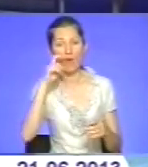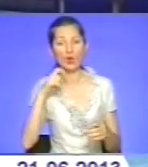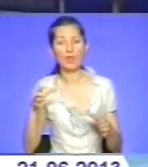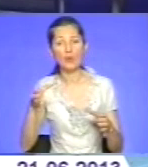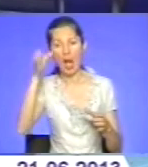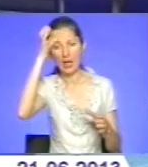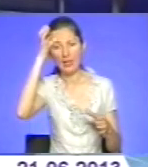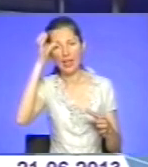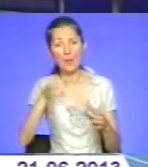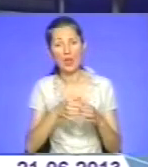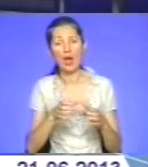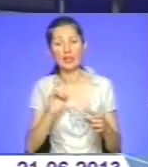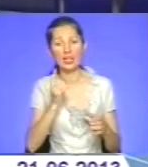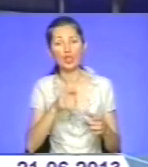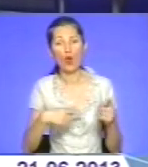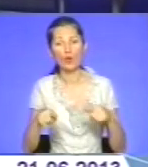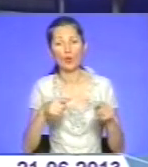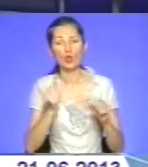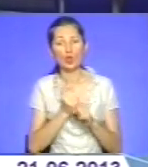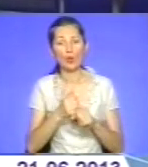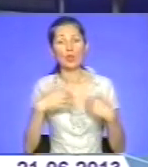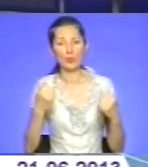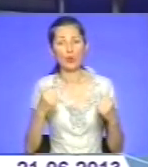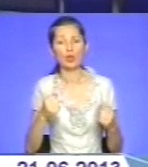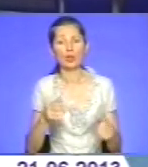доступним для кожної дитини області.